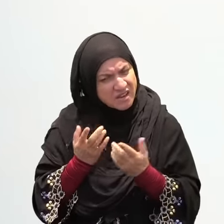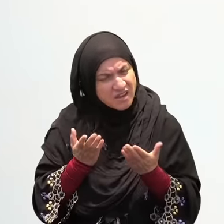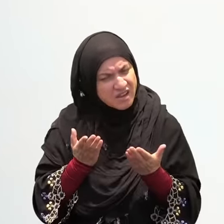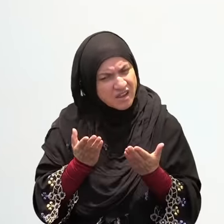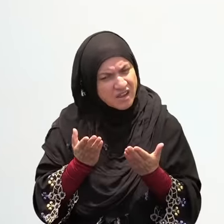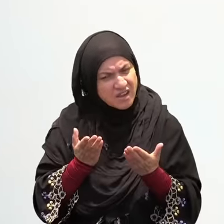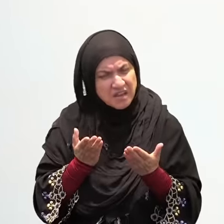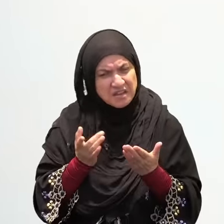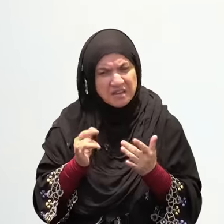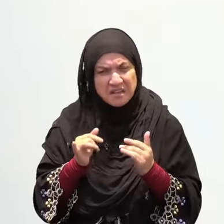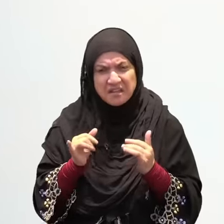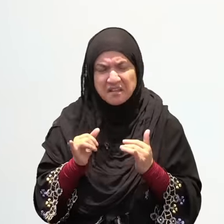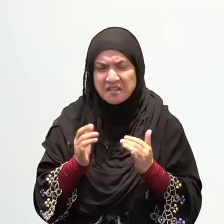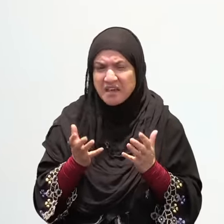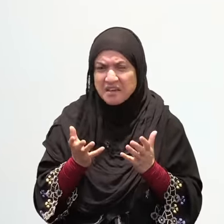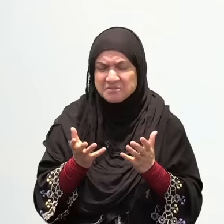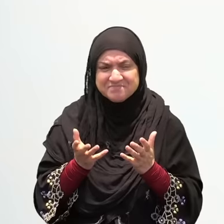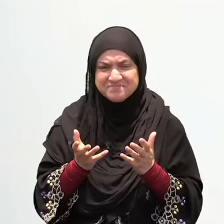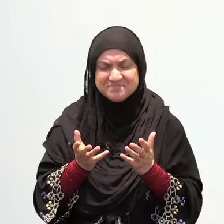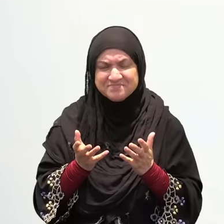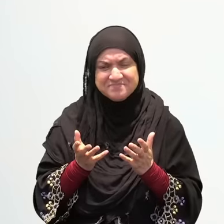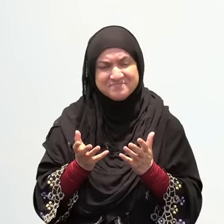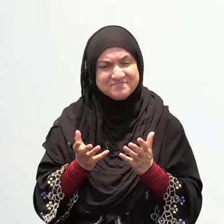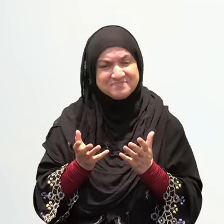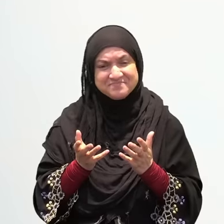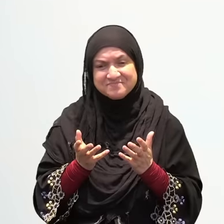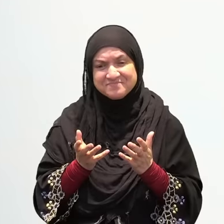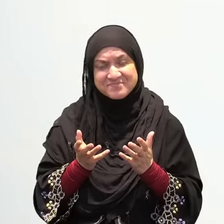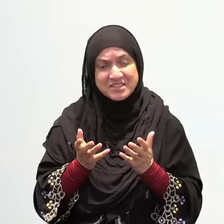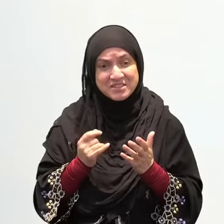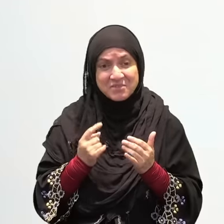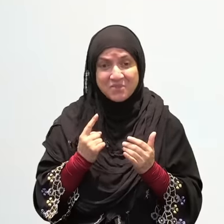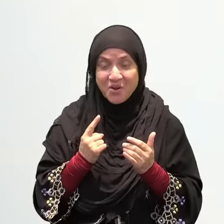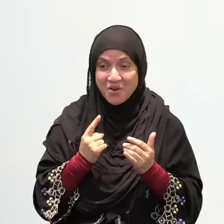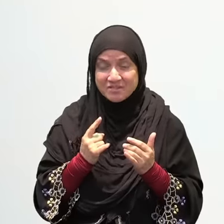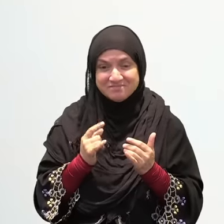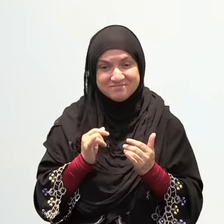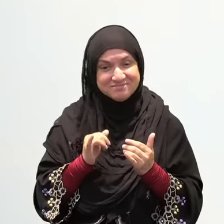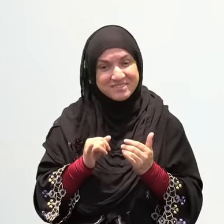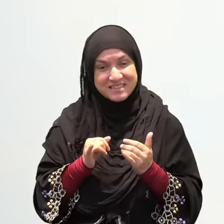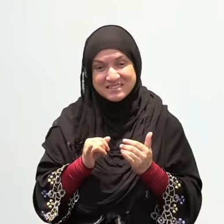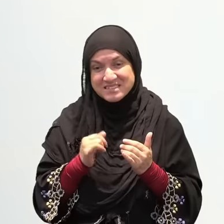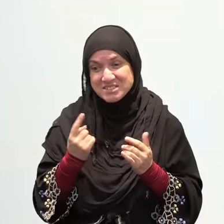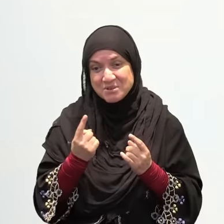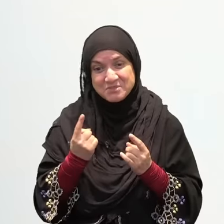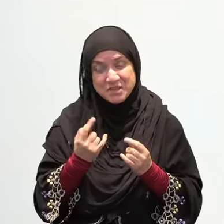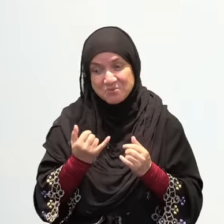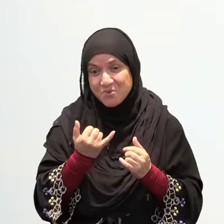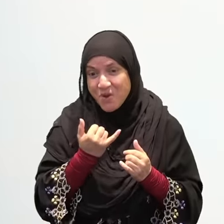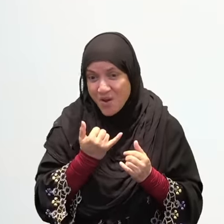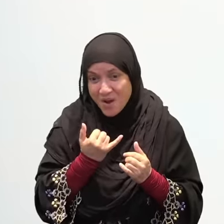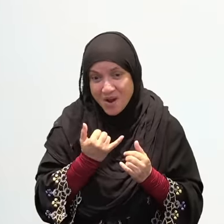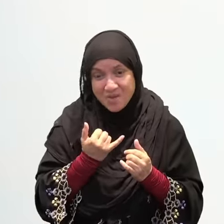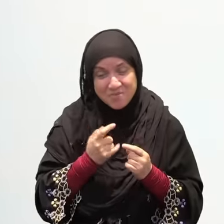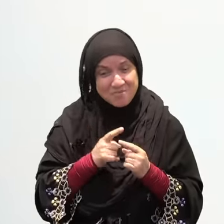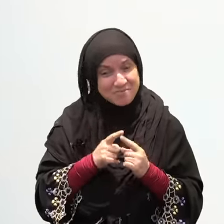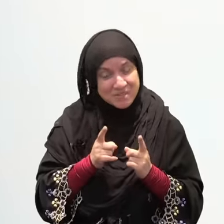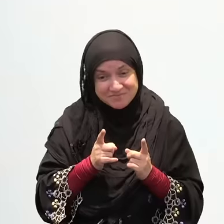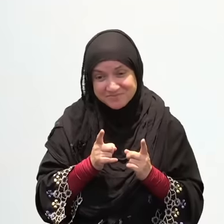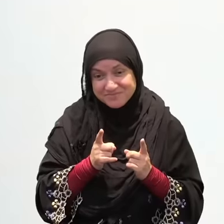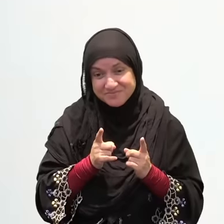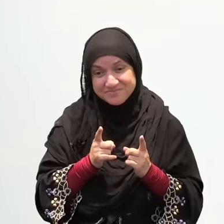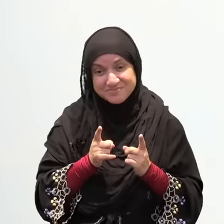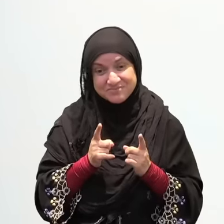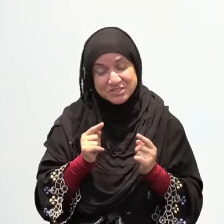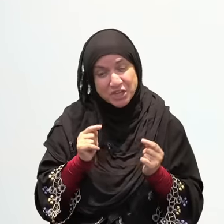بِجَهَالَةً. All of us can be susceptible to that you're hurting someone, not realizing that you're harming an innocent person. Forwarding a picture, forwarding